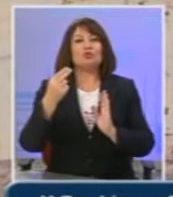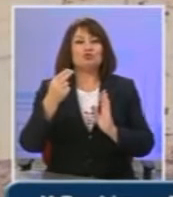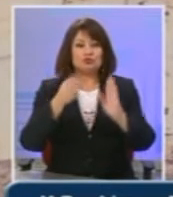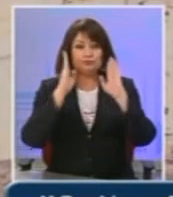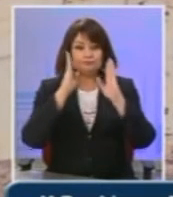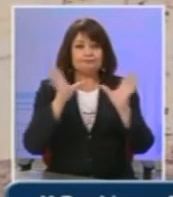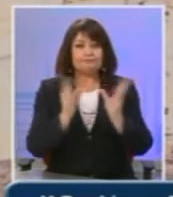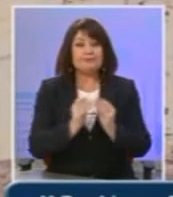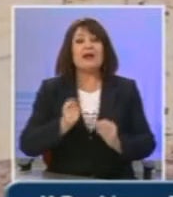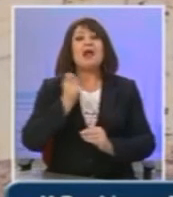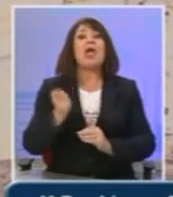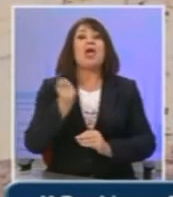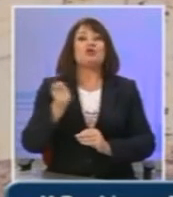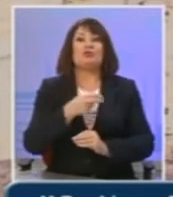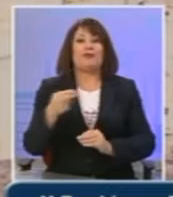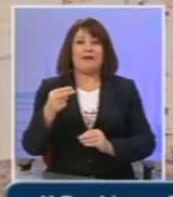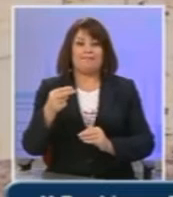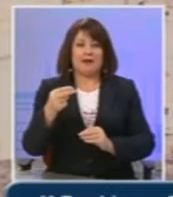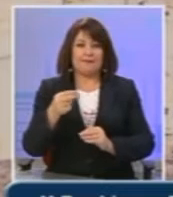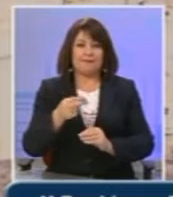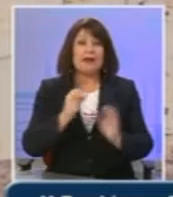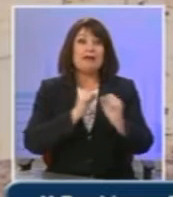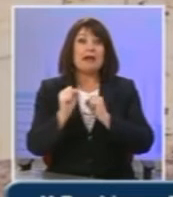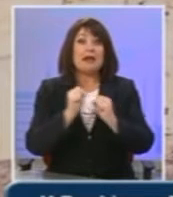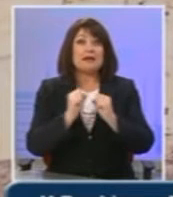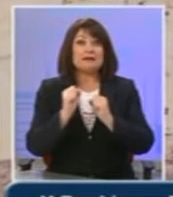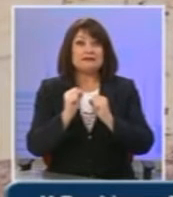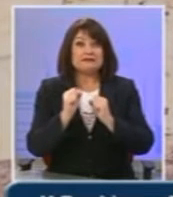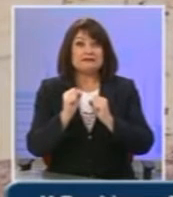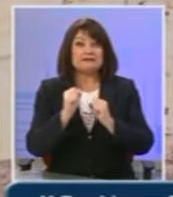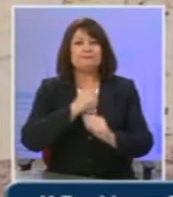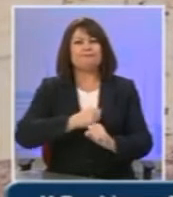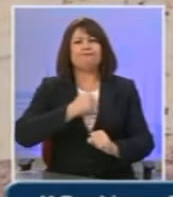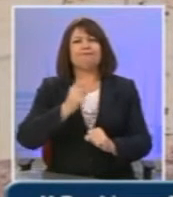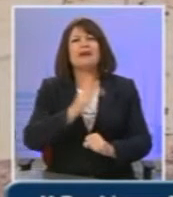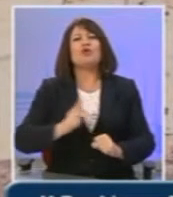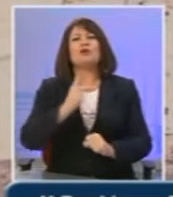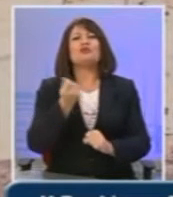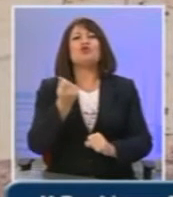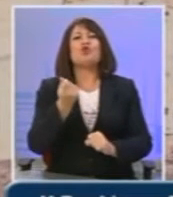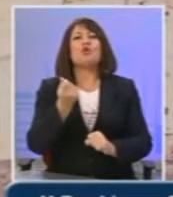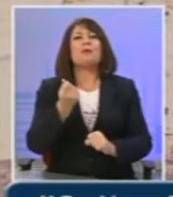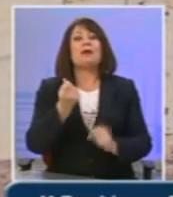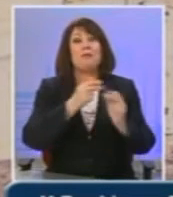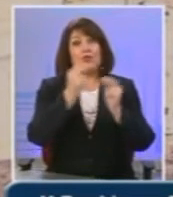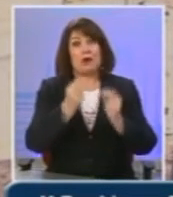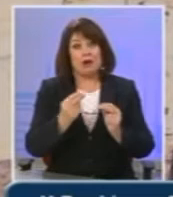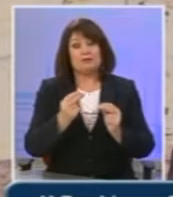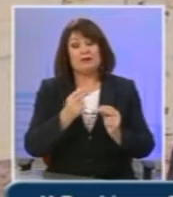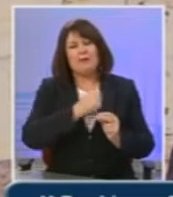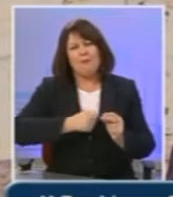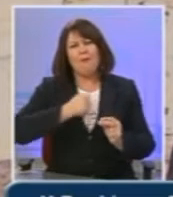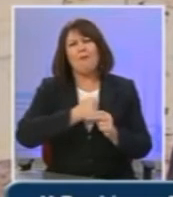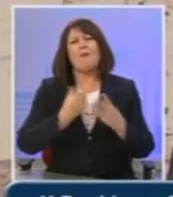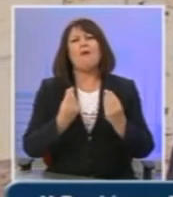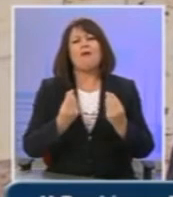χρέους. Κρίση που έχει δημιουργήσει δραματικές κοινωνικές και οικονομικές συνέπειες και λόγω